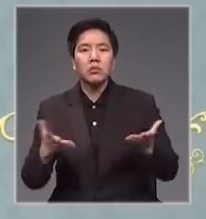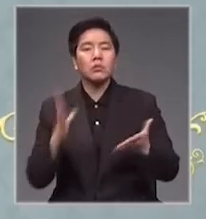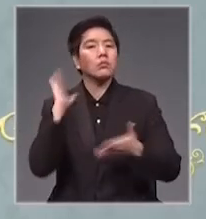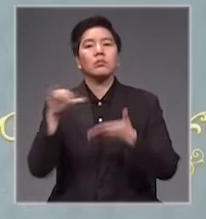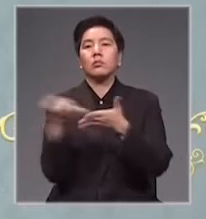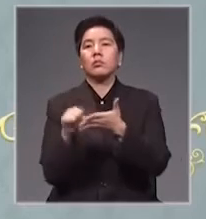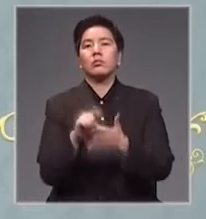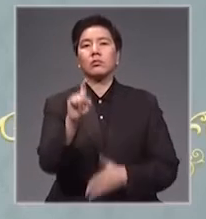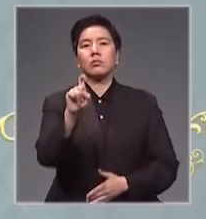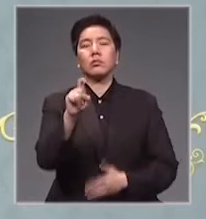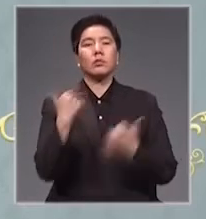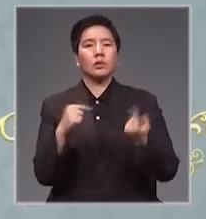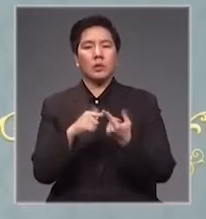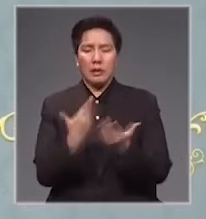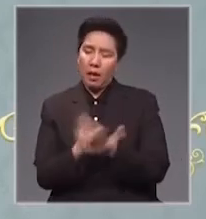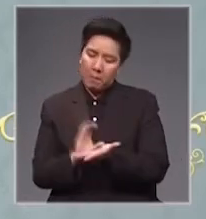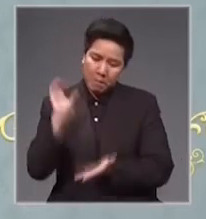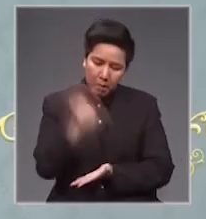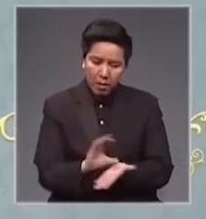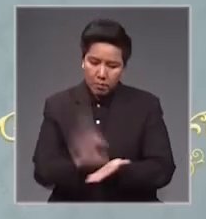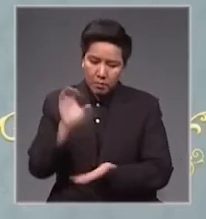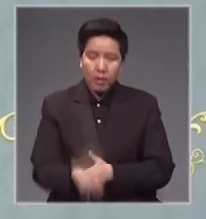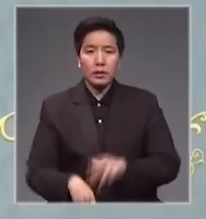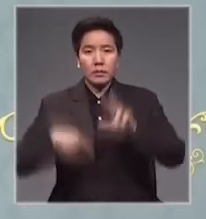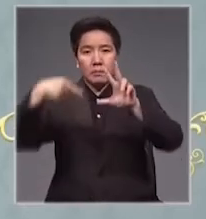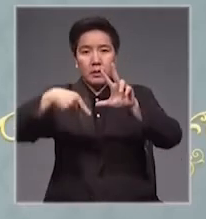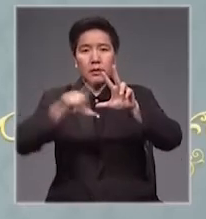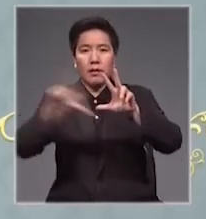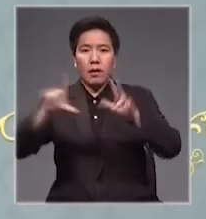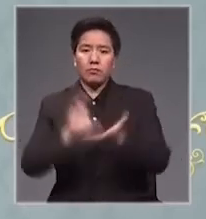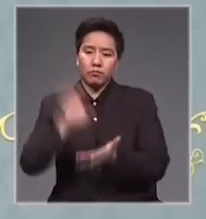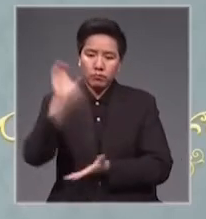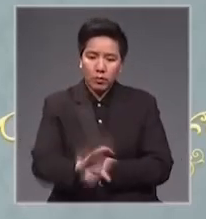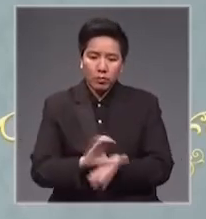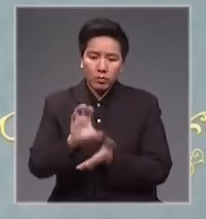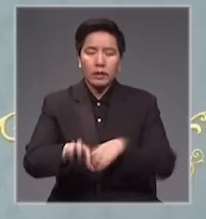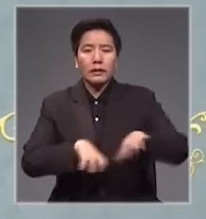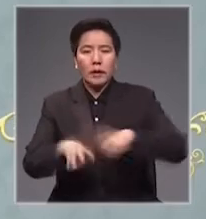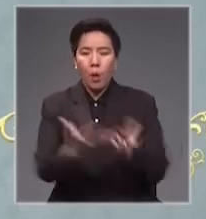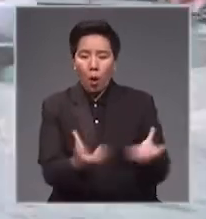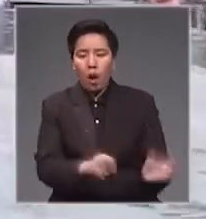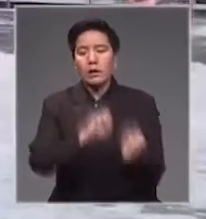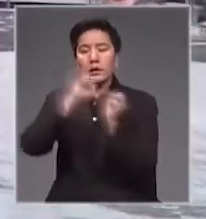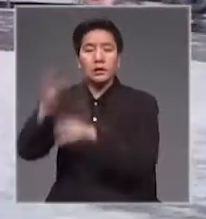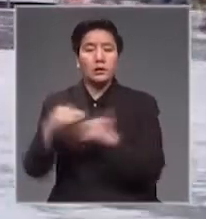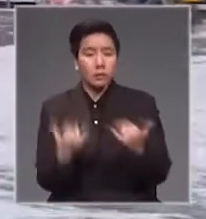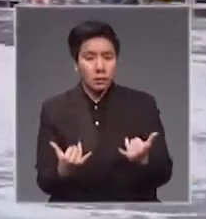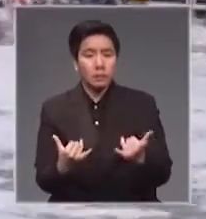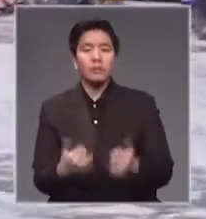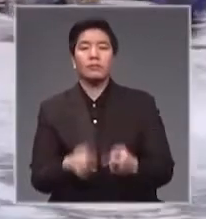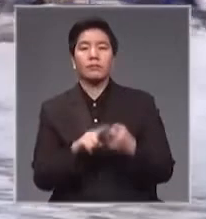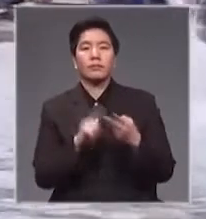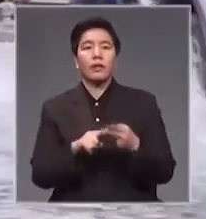วันนี้ใช้เงินเพิ่มเติมไปปีละกว่า 3,000 ล้านบาทนะครับในเรื่องการบริหารจัดการขยะเนี่ยในเรื่องของปัญหาน้ำท่วมในกรุงเทพ